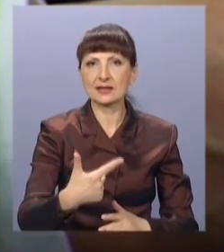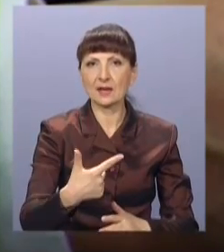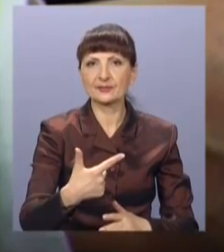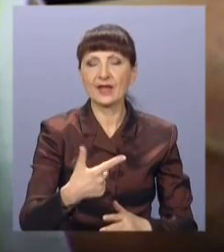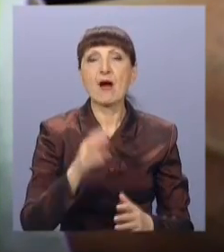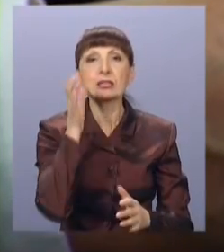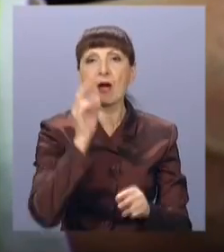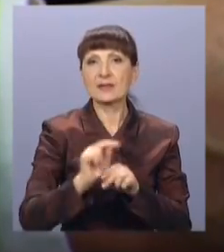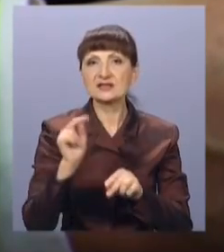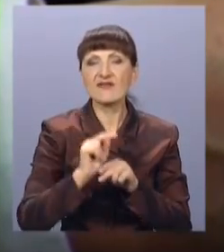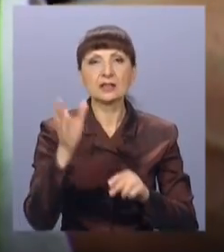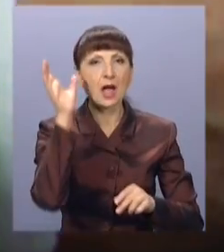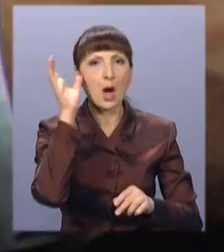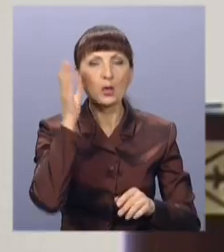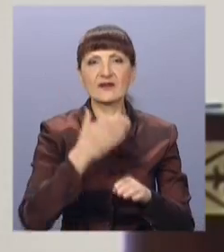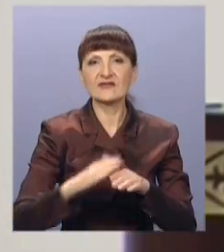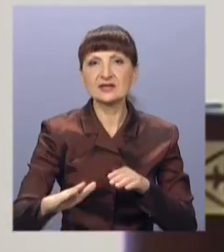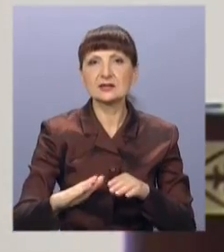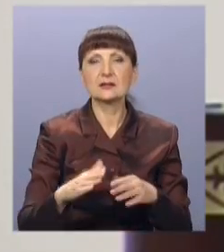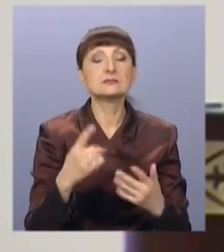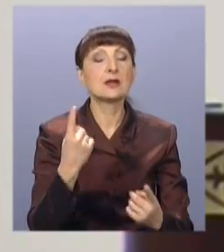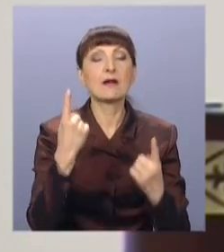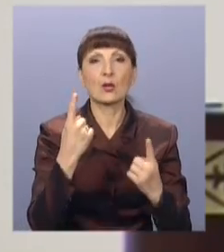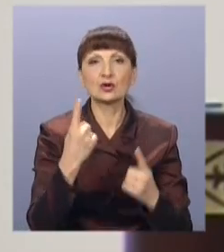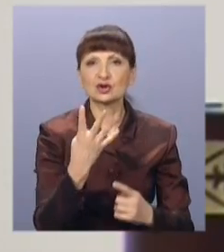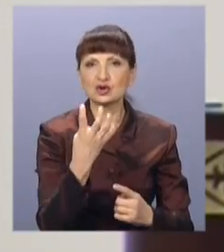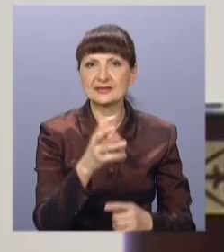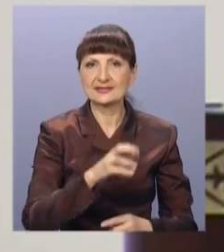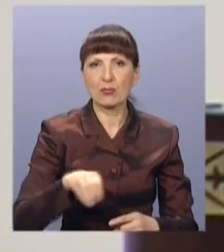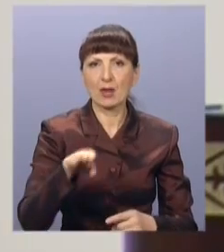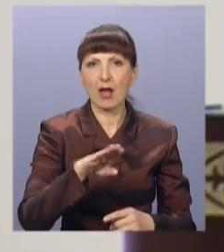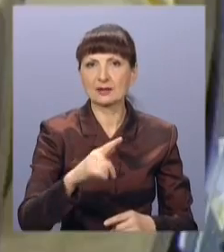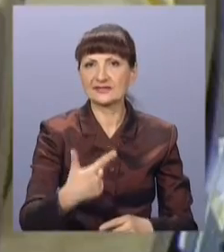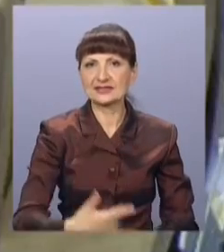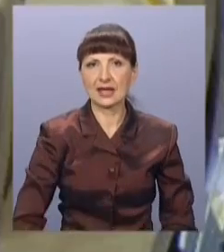А на образование и науку выделили рекордные 400 миллиардов тенге.